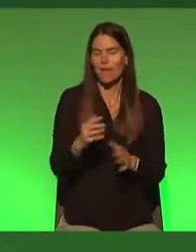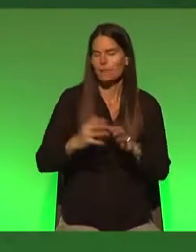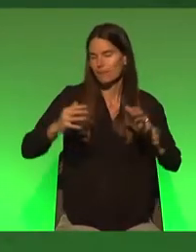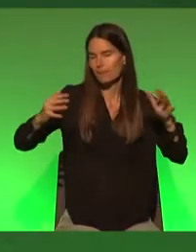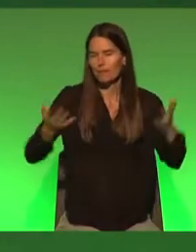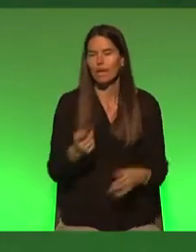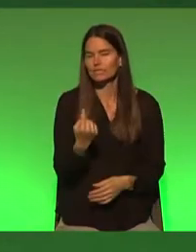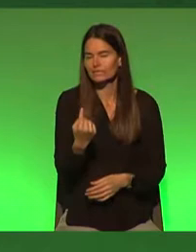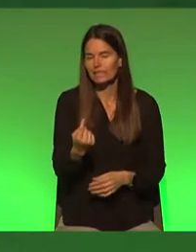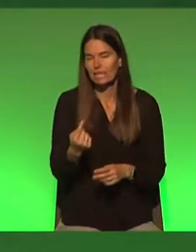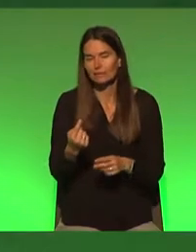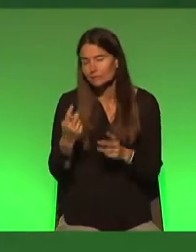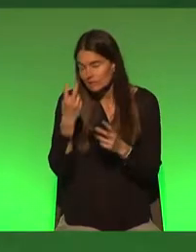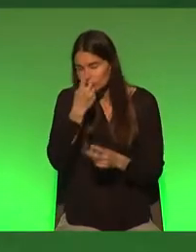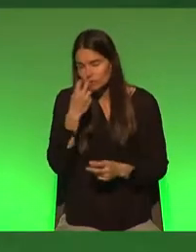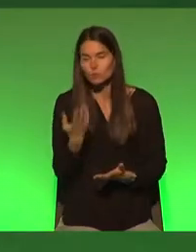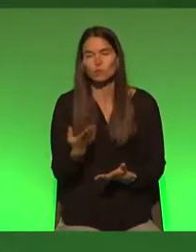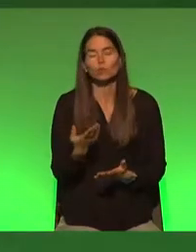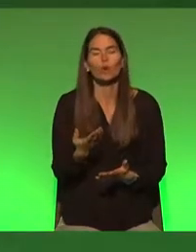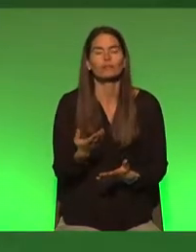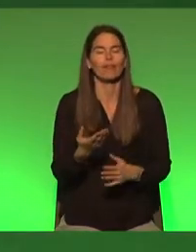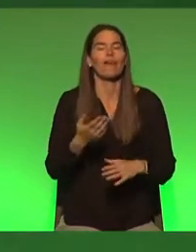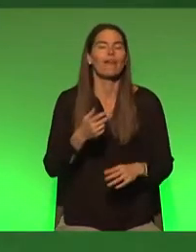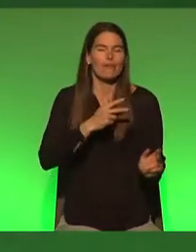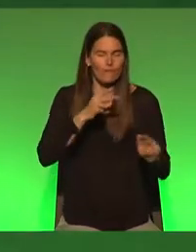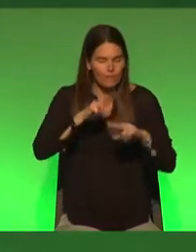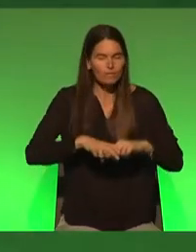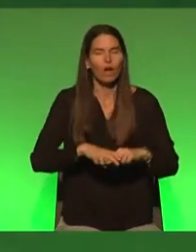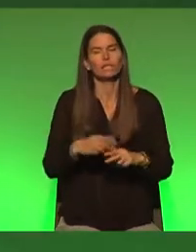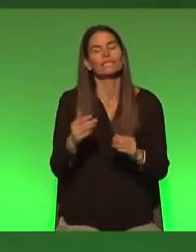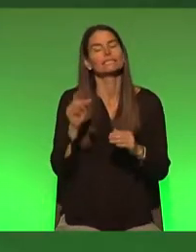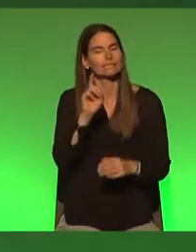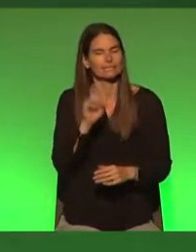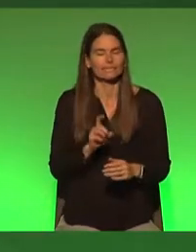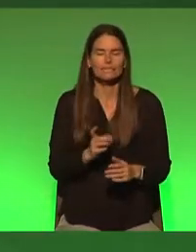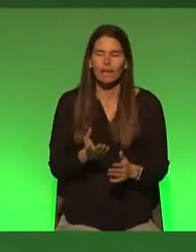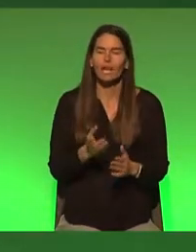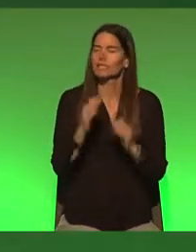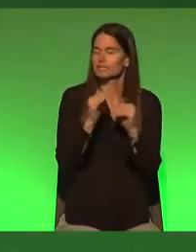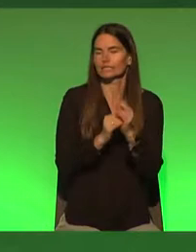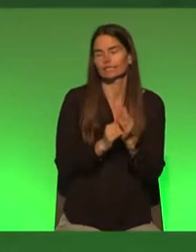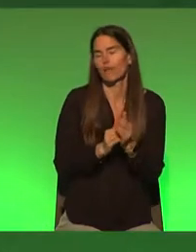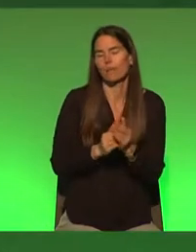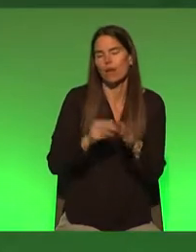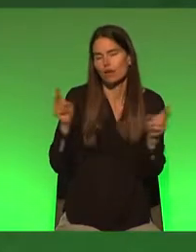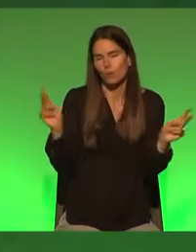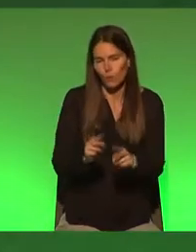sorgt, dass das Vertrauen in digitale Systeme abnimmt. Das ist grotesk, das ist nicht.